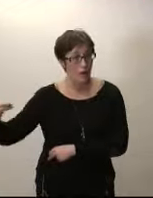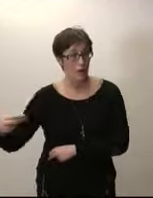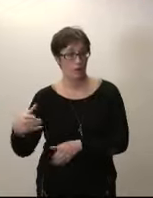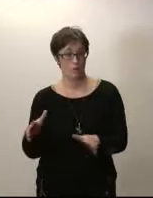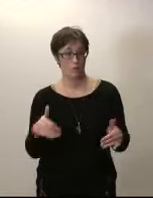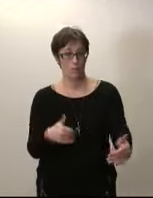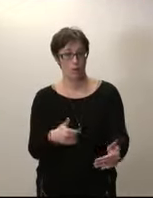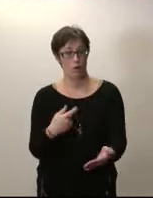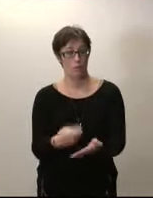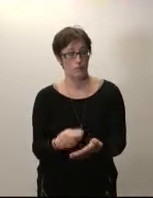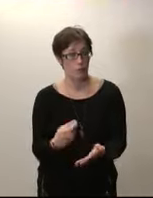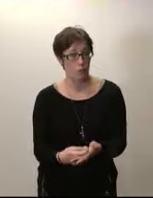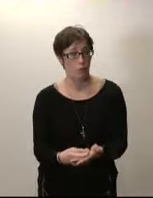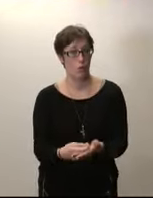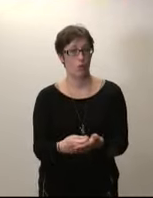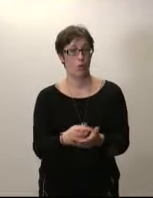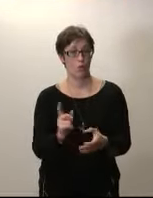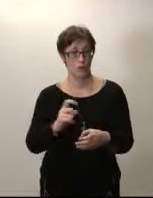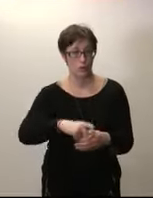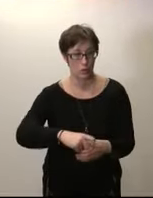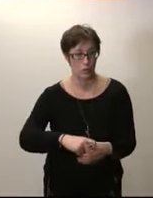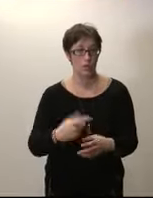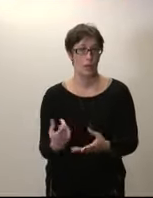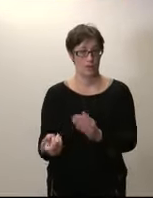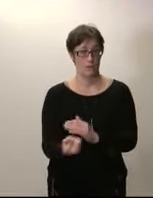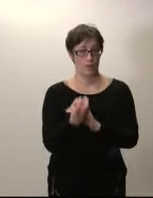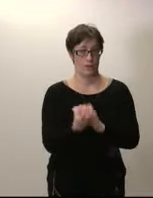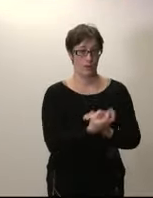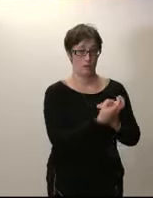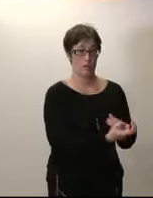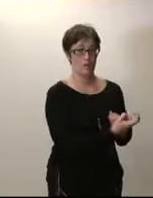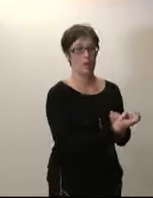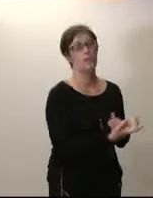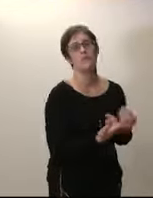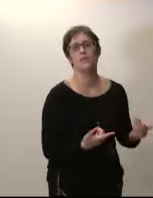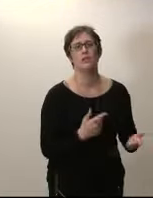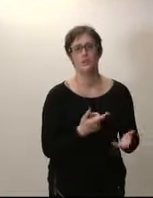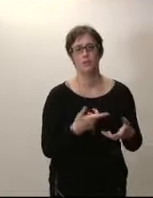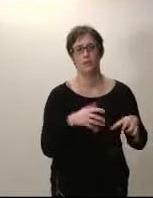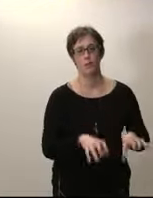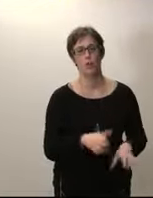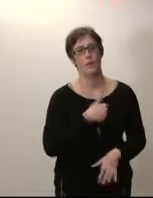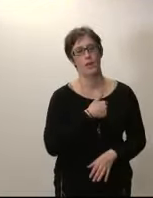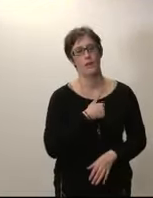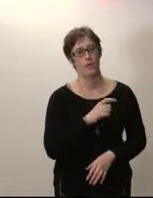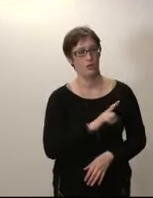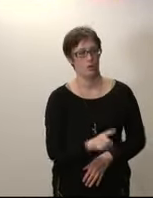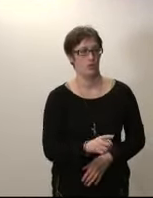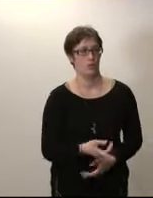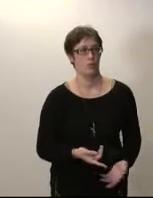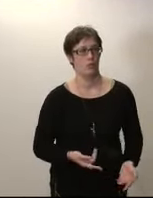voilà les organismes qui nous prêtent de l'argent. Moi, j'appelle pas ça des banques privées, nous n'avons